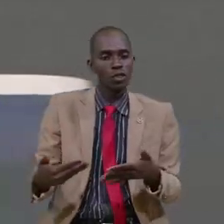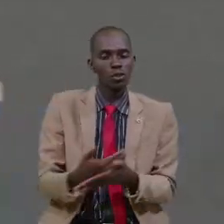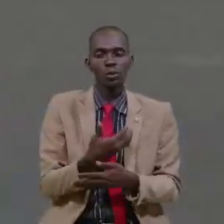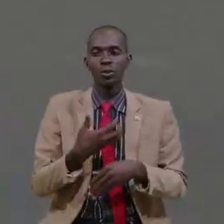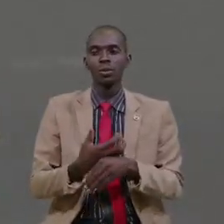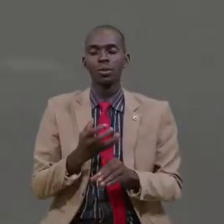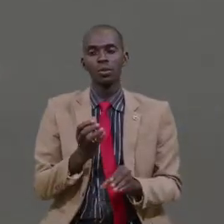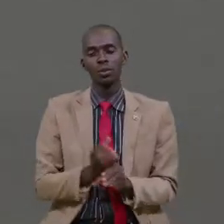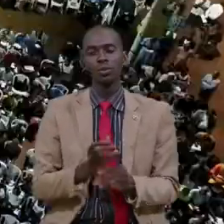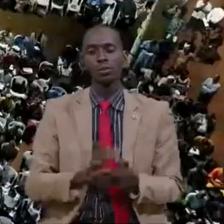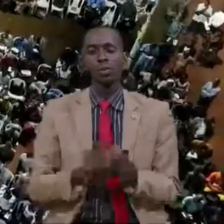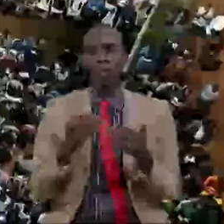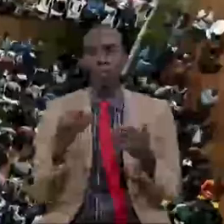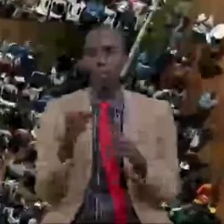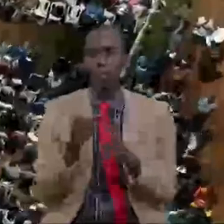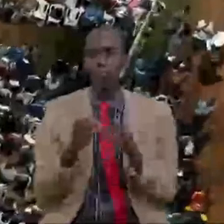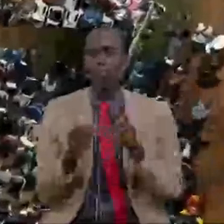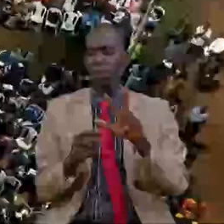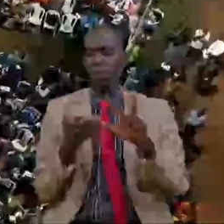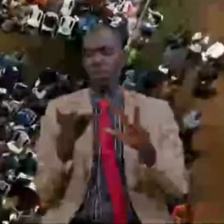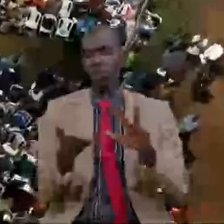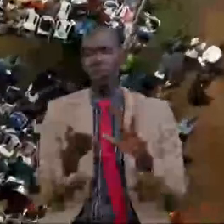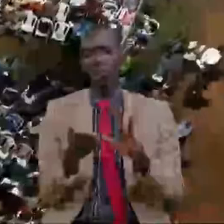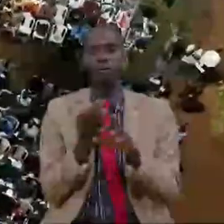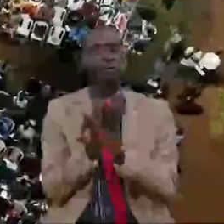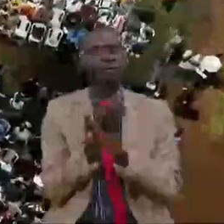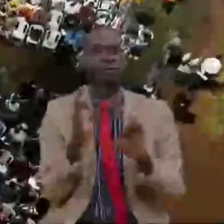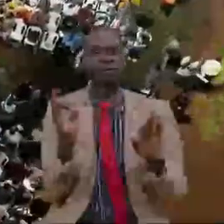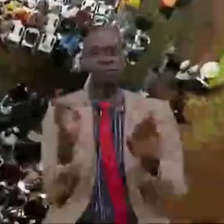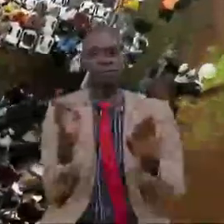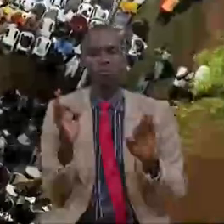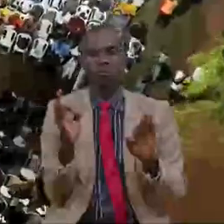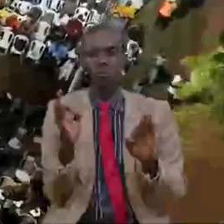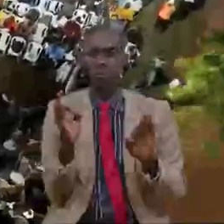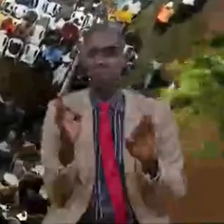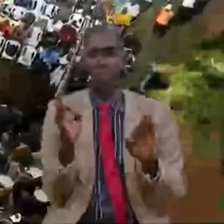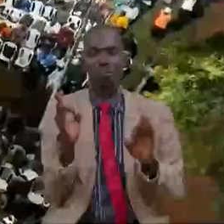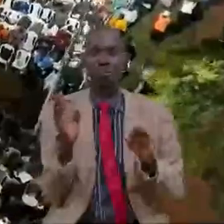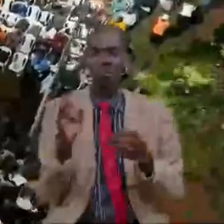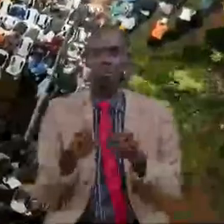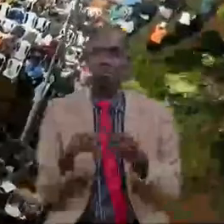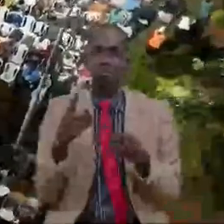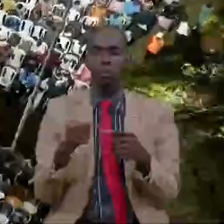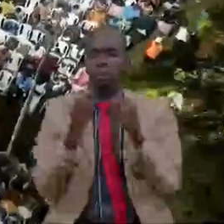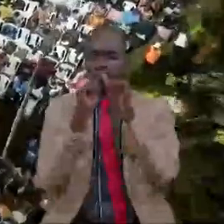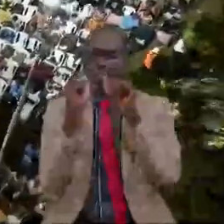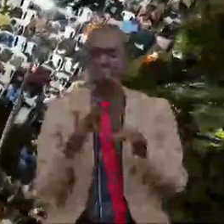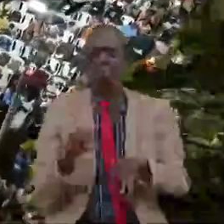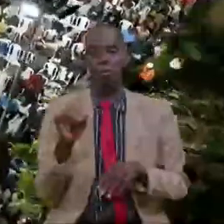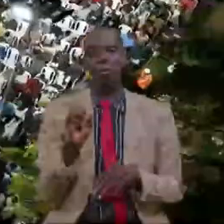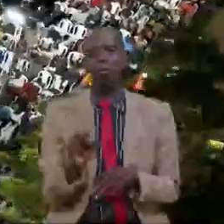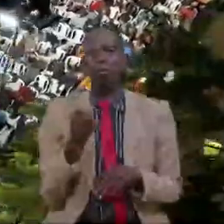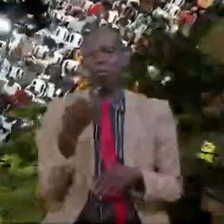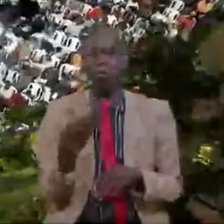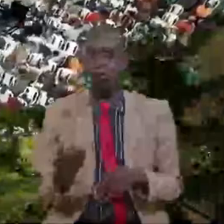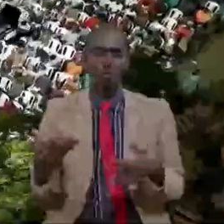la nouvelle création. Troisième point alors, la libération pour les bénédictions